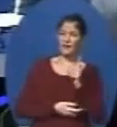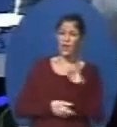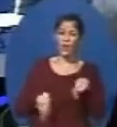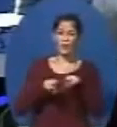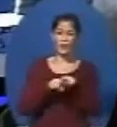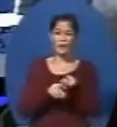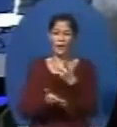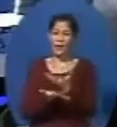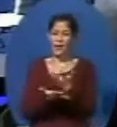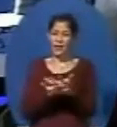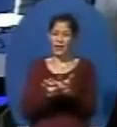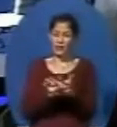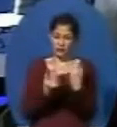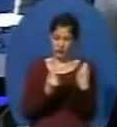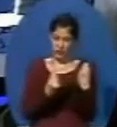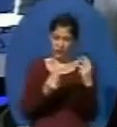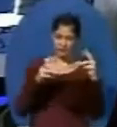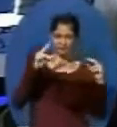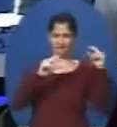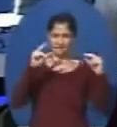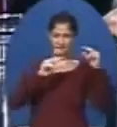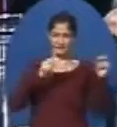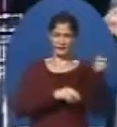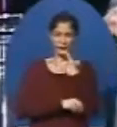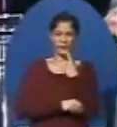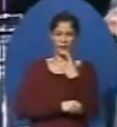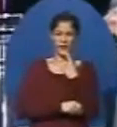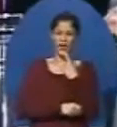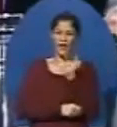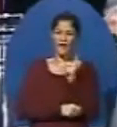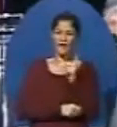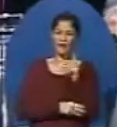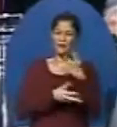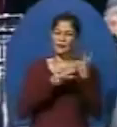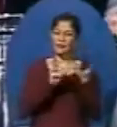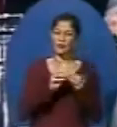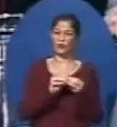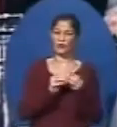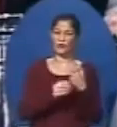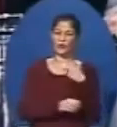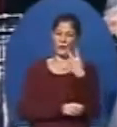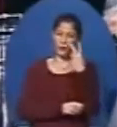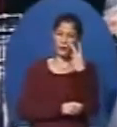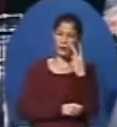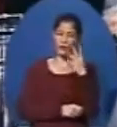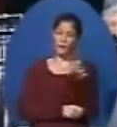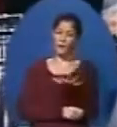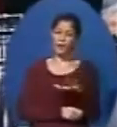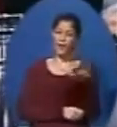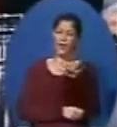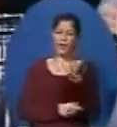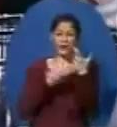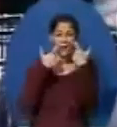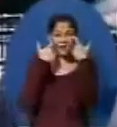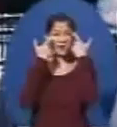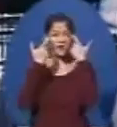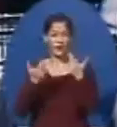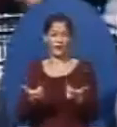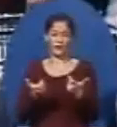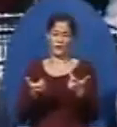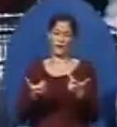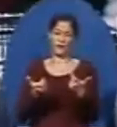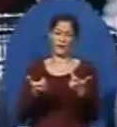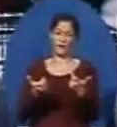כשמדובר באותו אדם, למה במקרה אחד להחזיר לבית משפט מחוזי? מערכת אכיפת החוק,